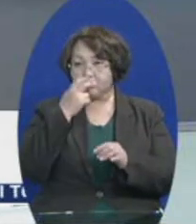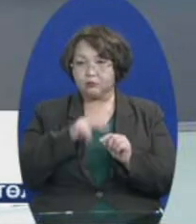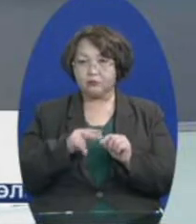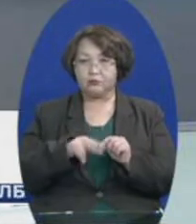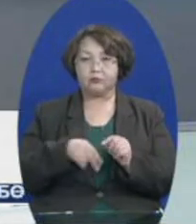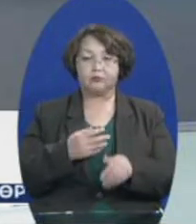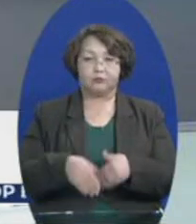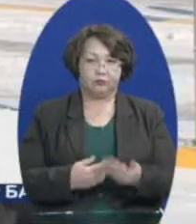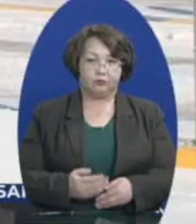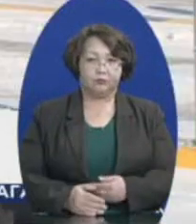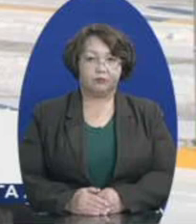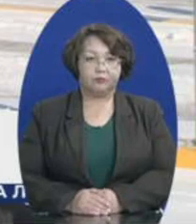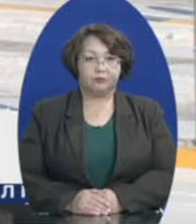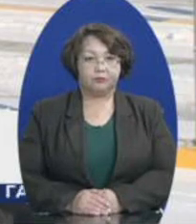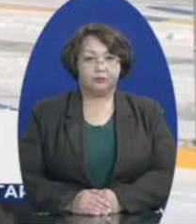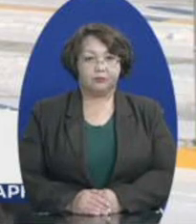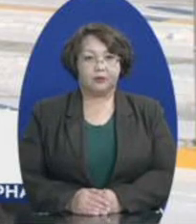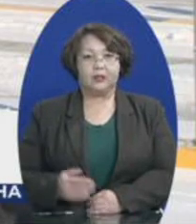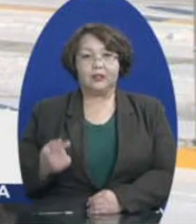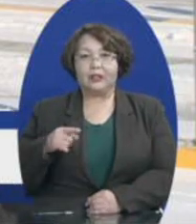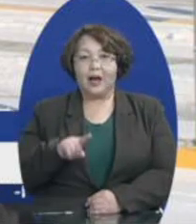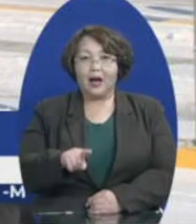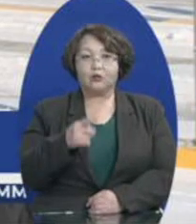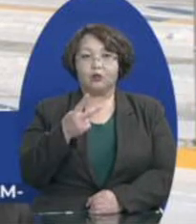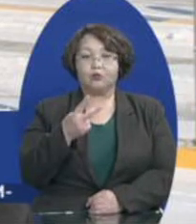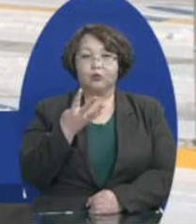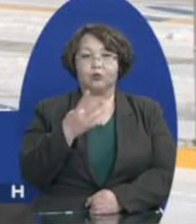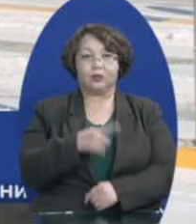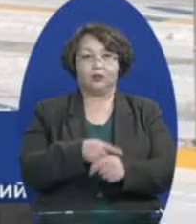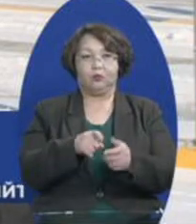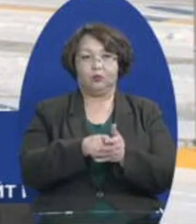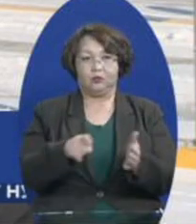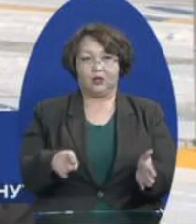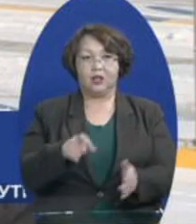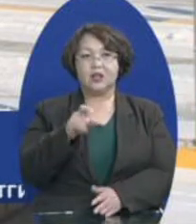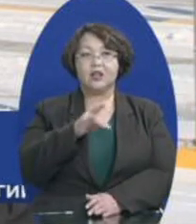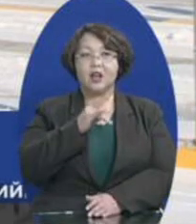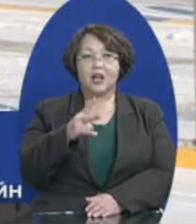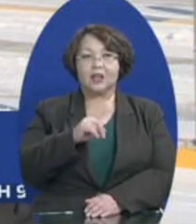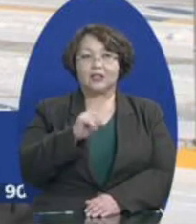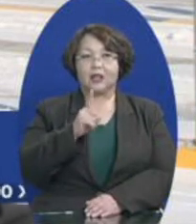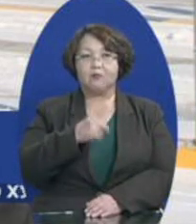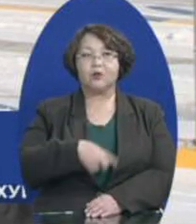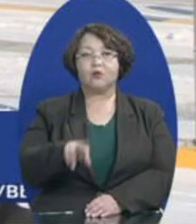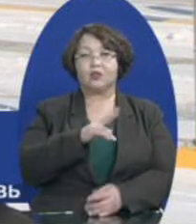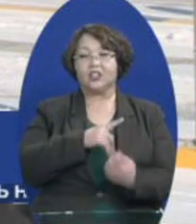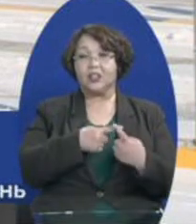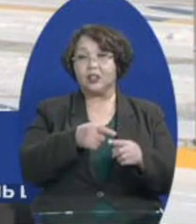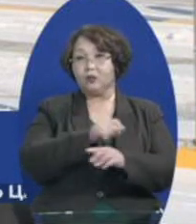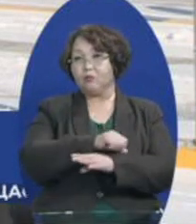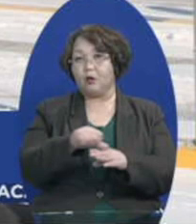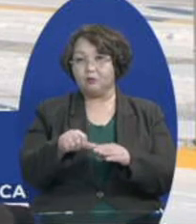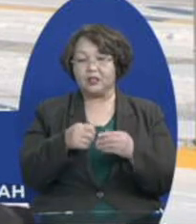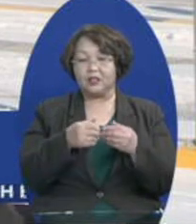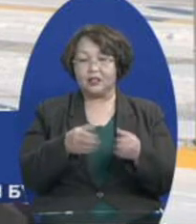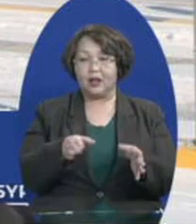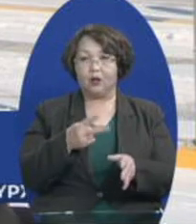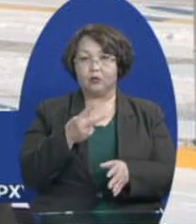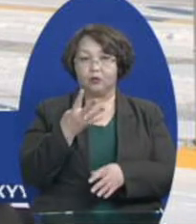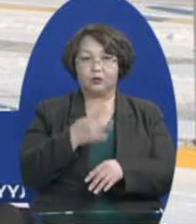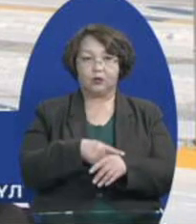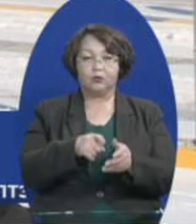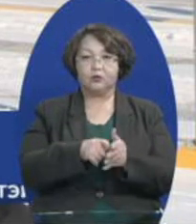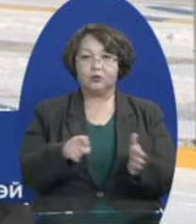үргэлжлүүлжээ. Дөрөн цаг болгож эрийн замын үд бомбтэр ачаал бүлгэж байна гэхэлэр Монгол Улсын засгийн газрын бодлосон шин сэргэлтийн бодлого тэрэн